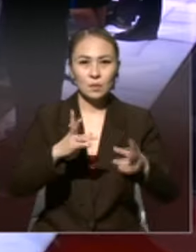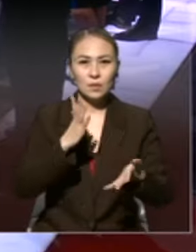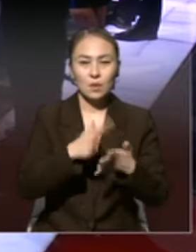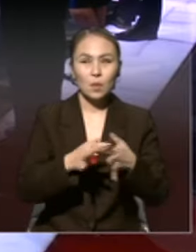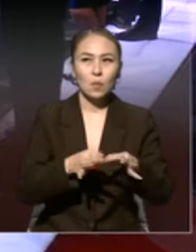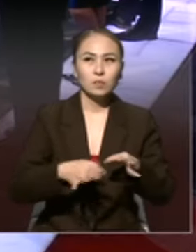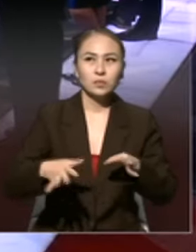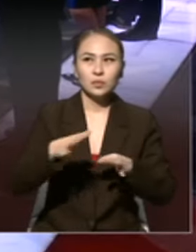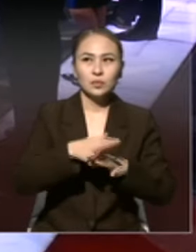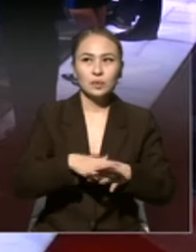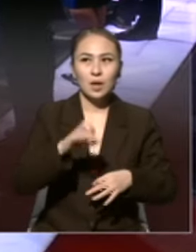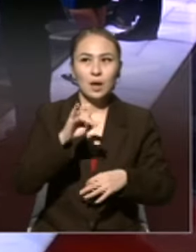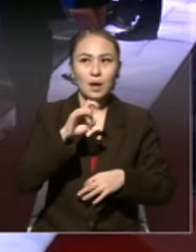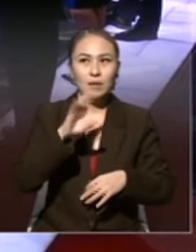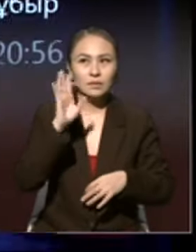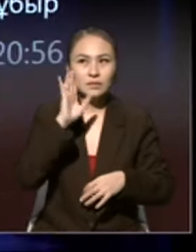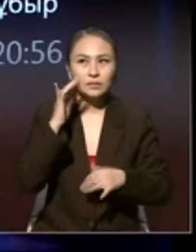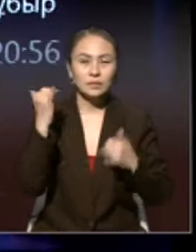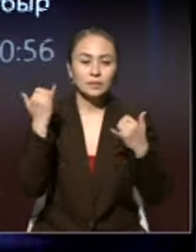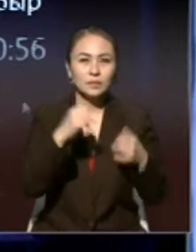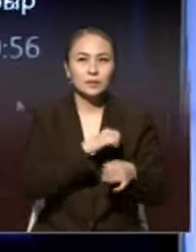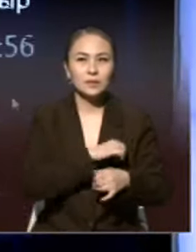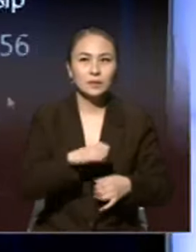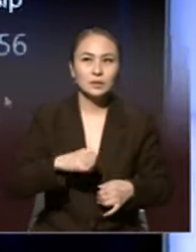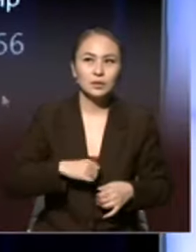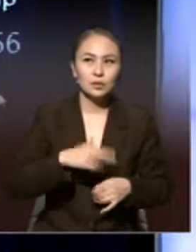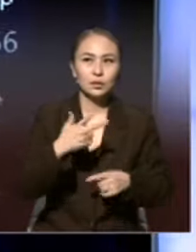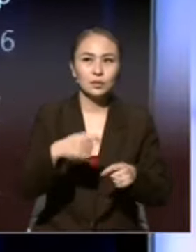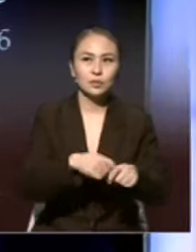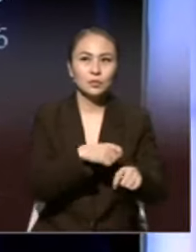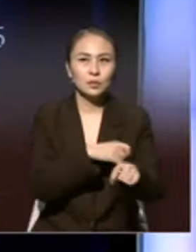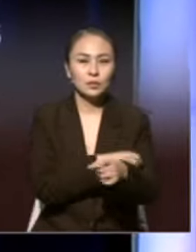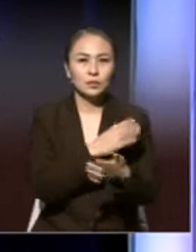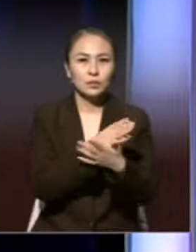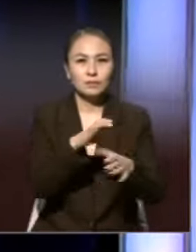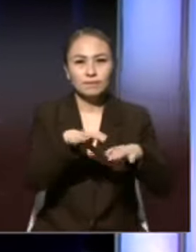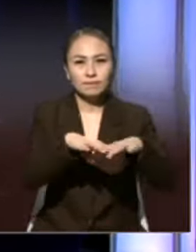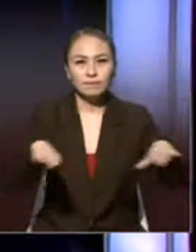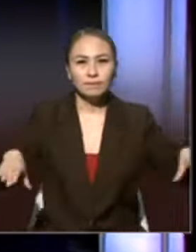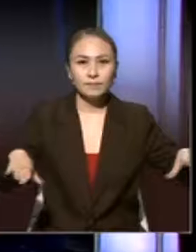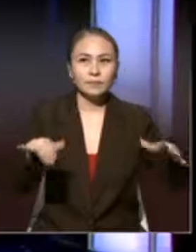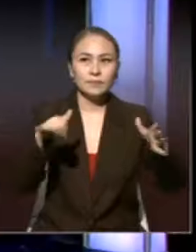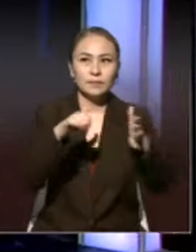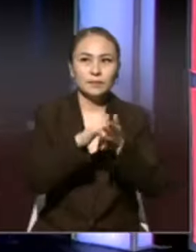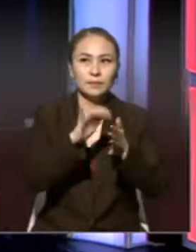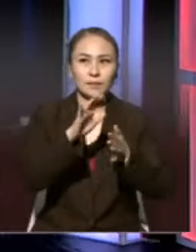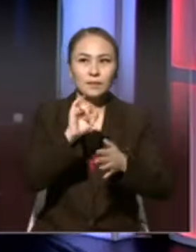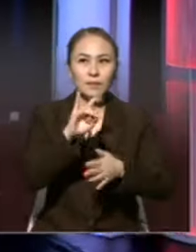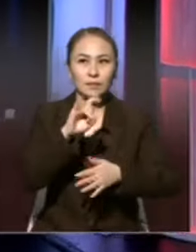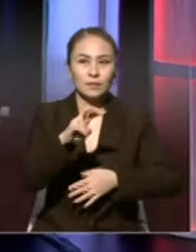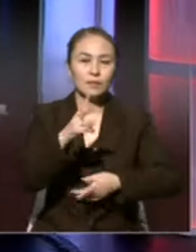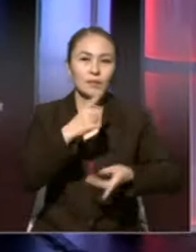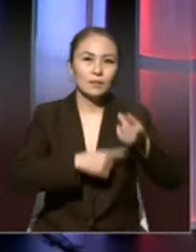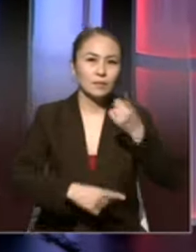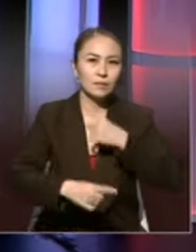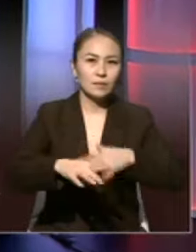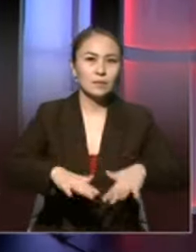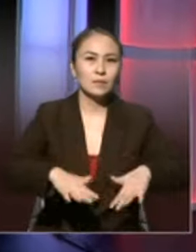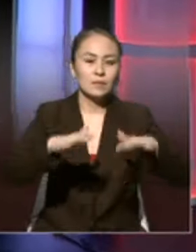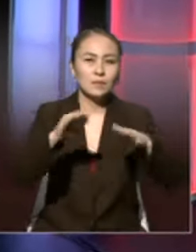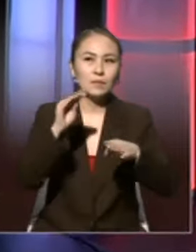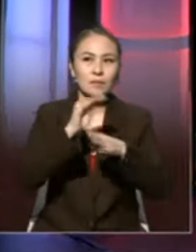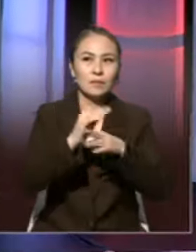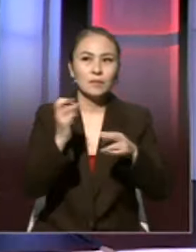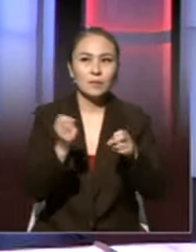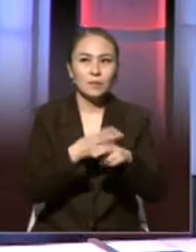облыс аудандар Арал теңізіне құятын ені кемінде 3 метр болатын құбыр жүргізу керек. Сол кезде Арал теңізі де толады,